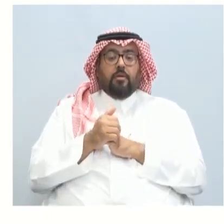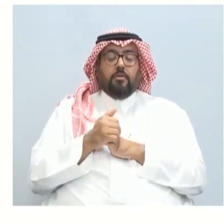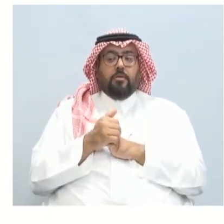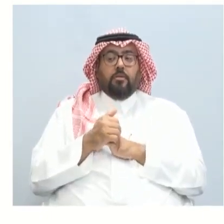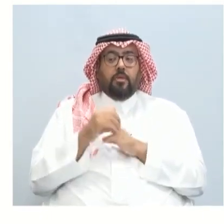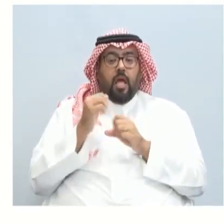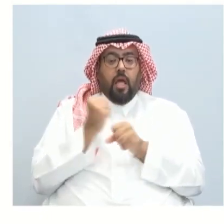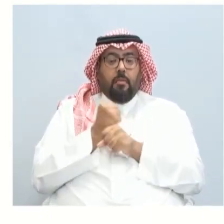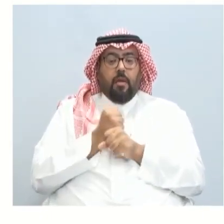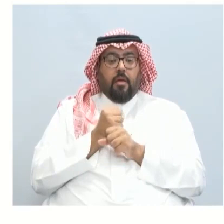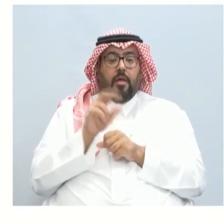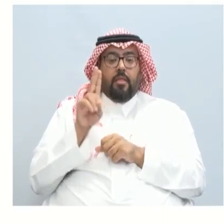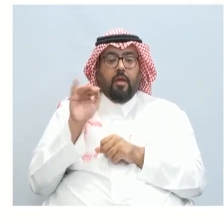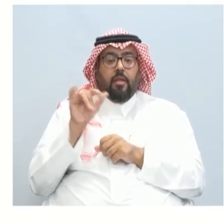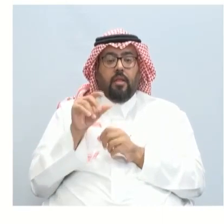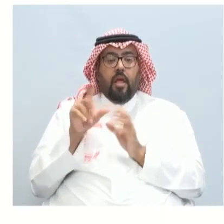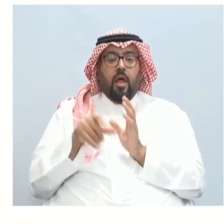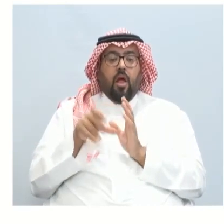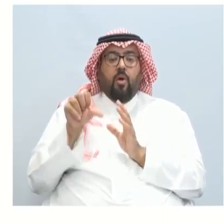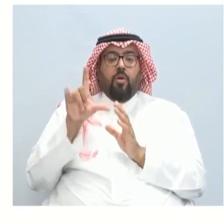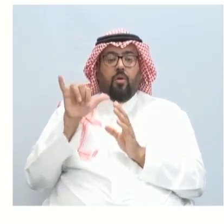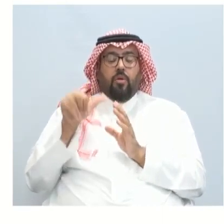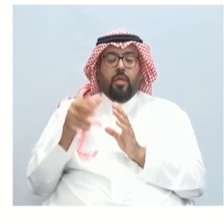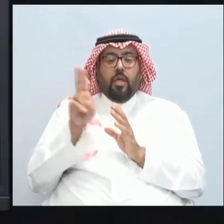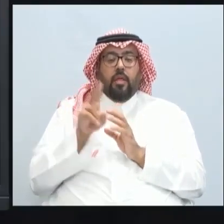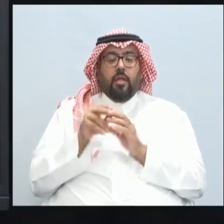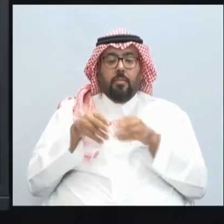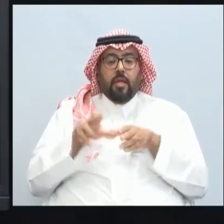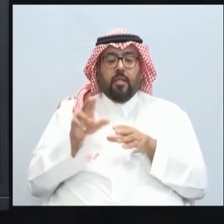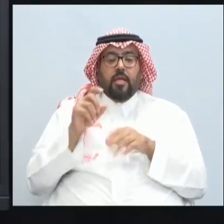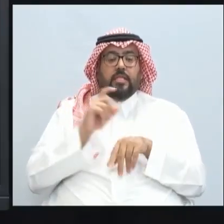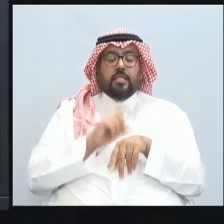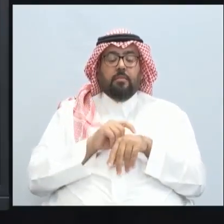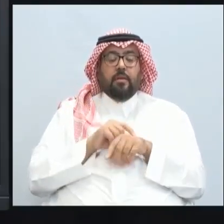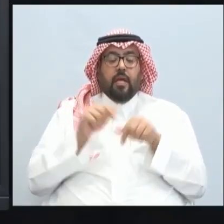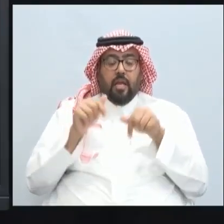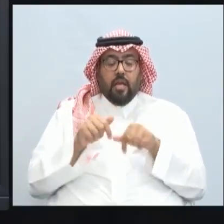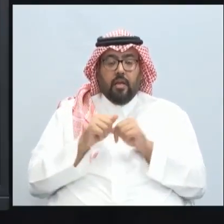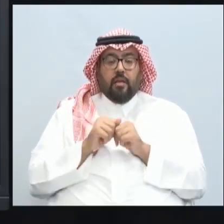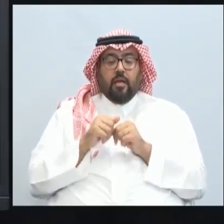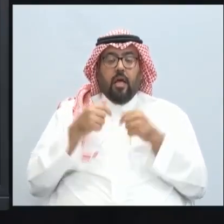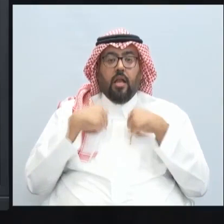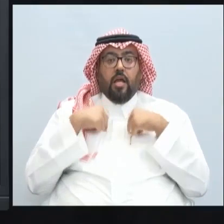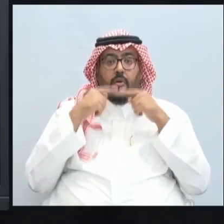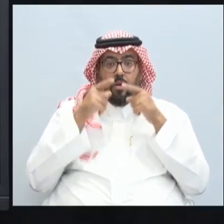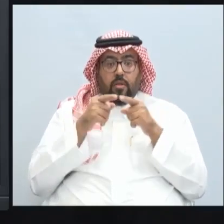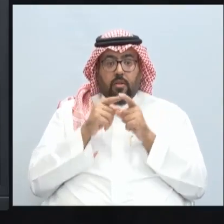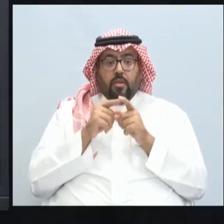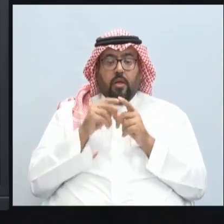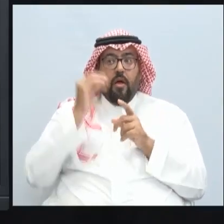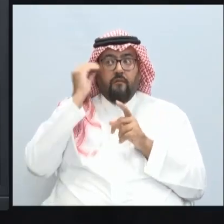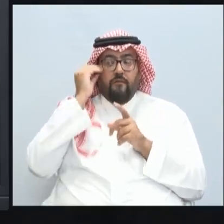الاعمال او تحديد الاولويات من حيث الزمن في هذا الدرس انا وانتم